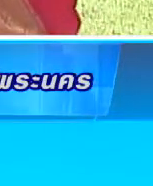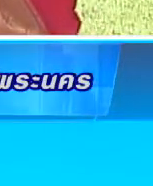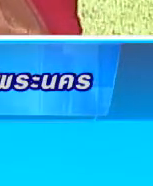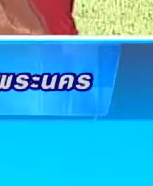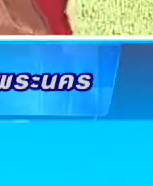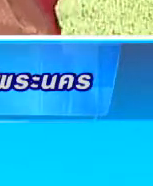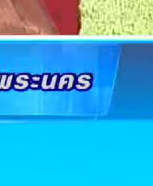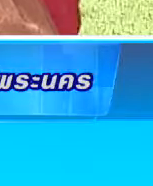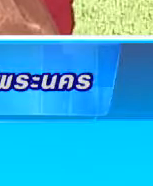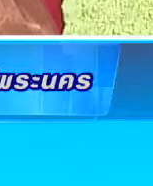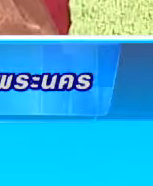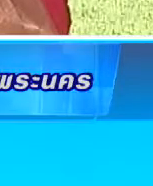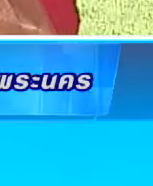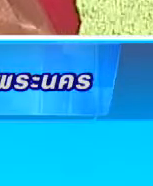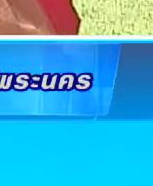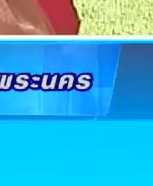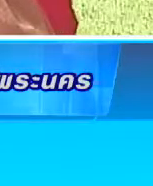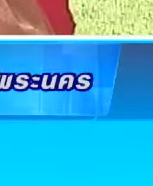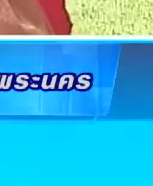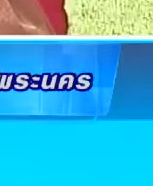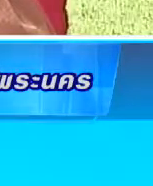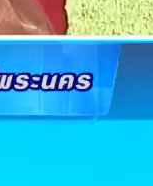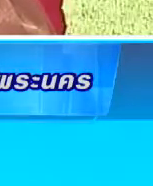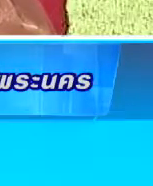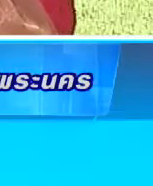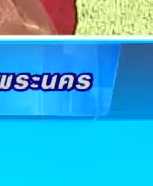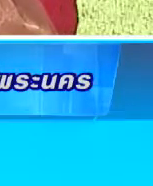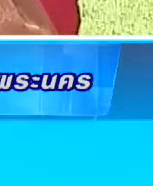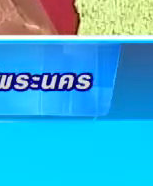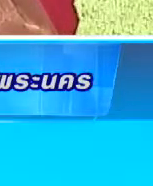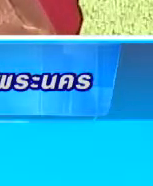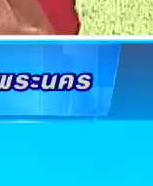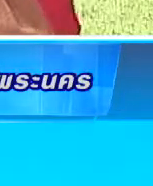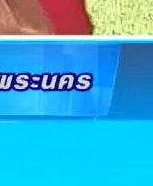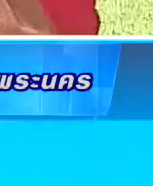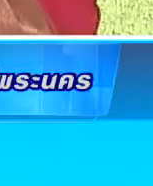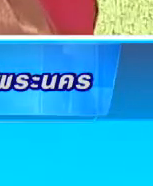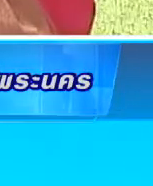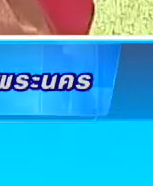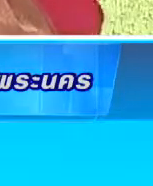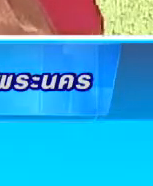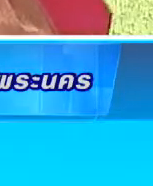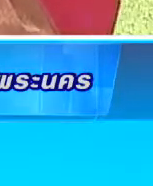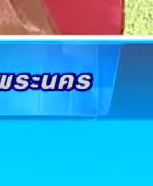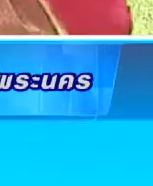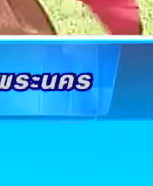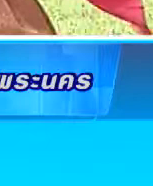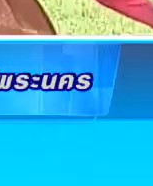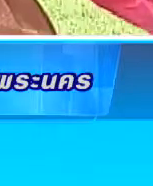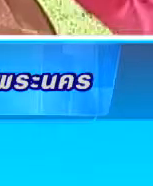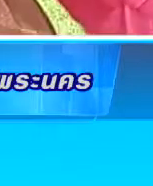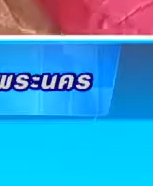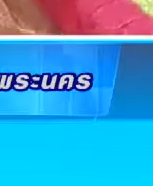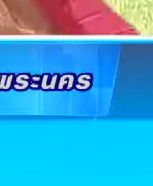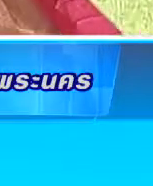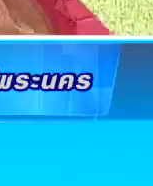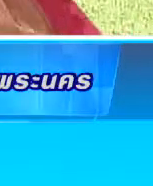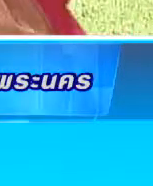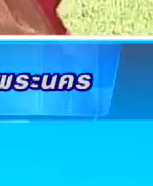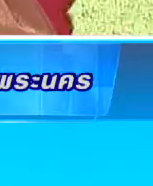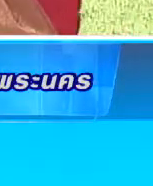สินทร์ไปได้ซึ่งในแผนที่นี้ในแอปพลิเคชันนี้ค่ะก็จะบอกทั้งกิจกรรมทั้ง7พื้นที่วันเวลาการแสดงต่าง